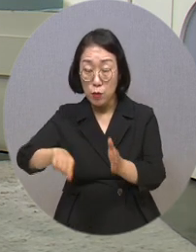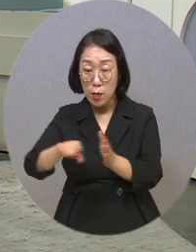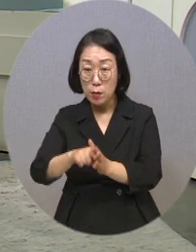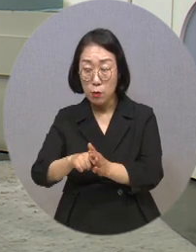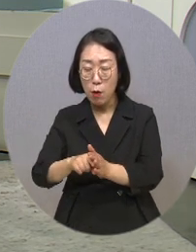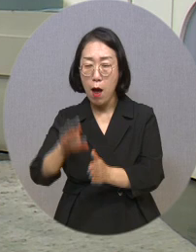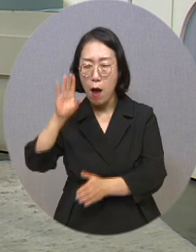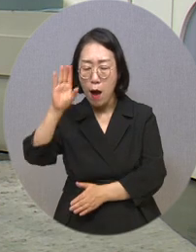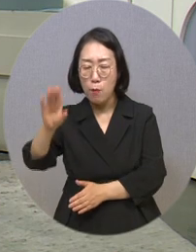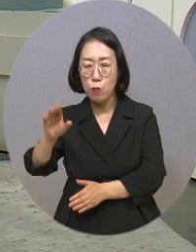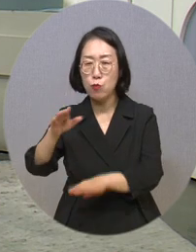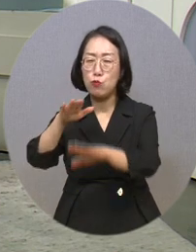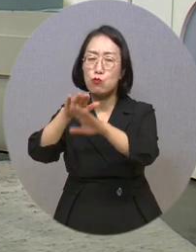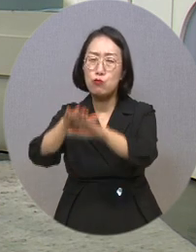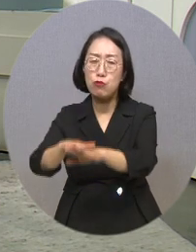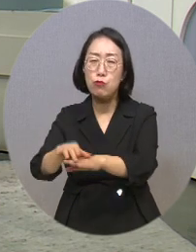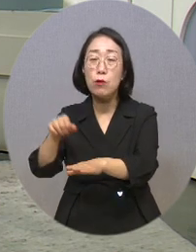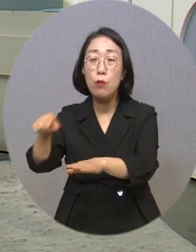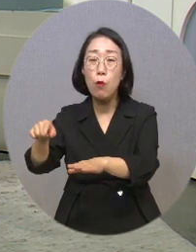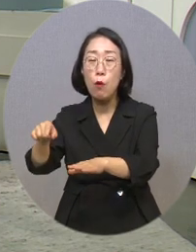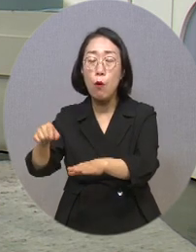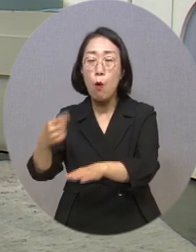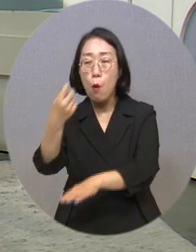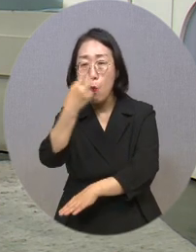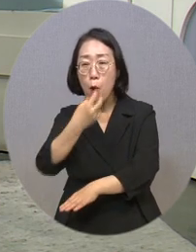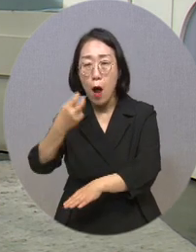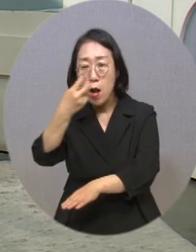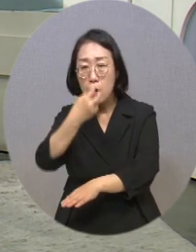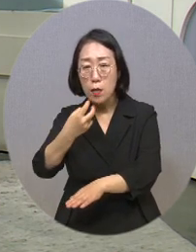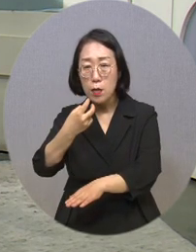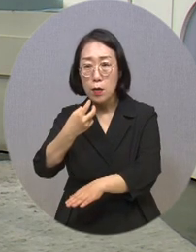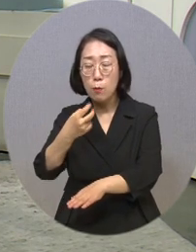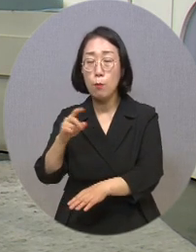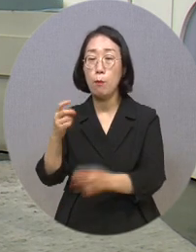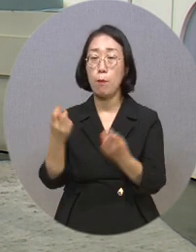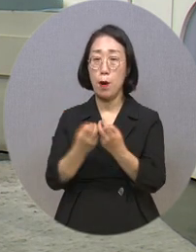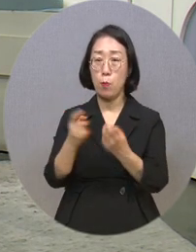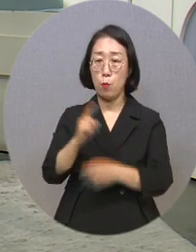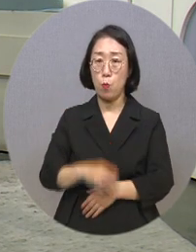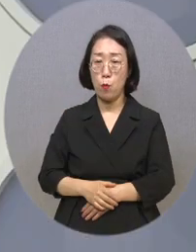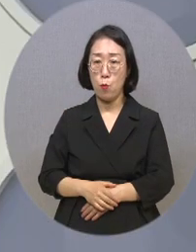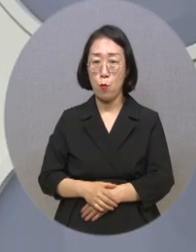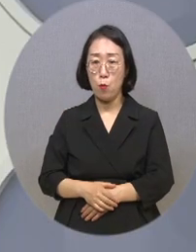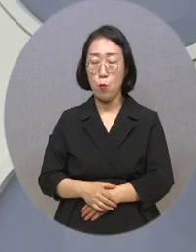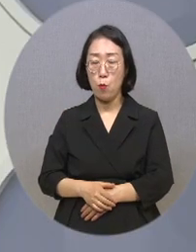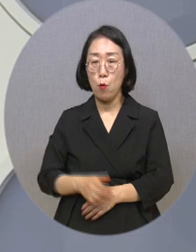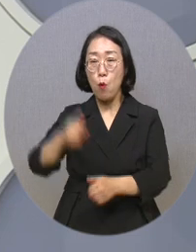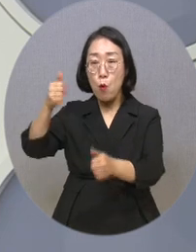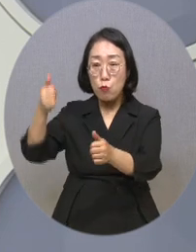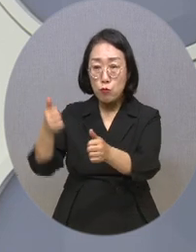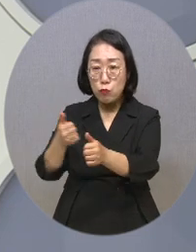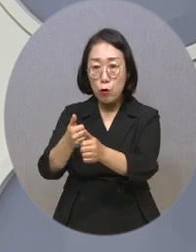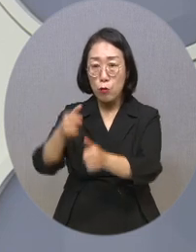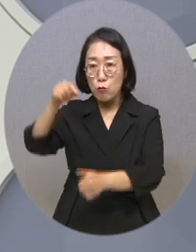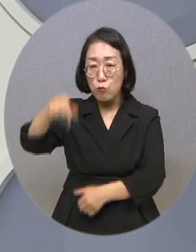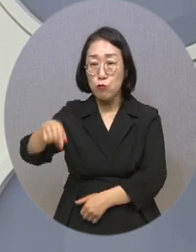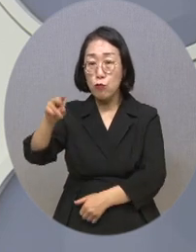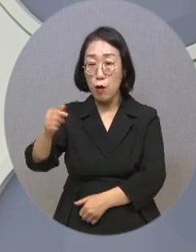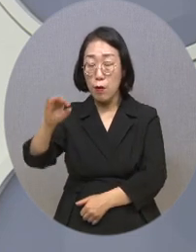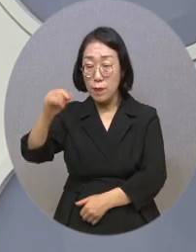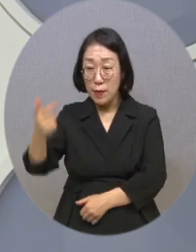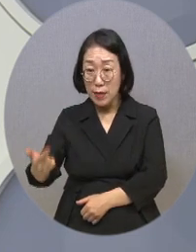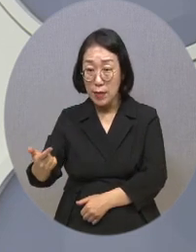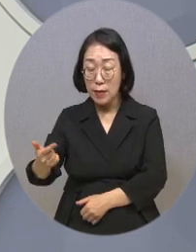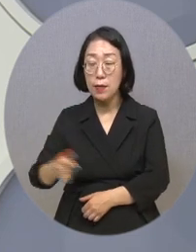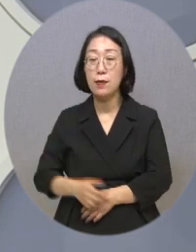해야 될까? 근데 성년 후견인이 되고 나면 성년 후견인이 의사를 지원하는 걸로 해서 그걸